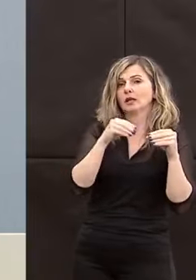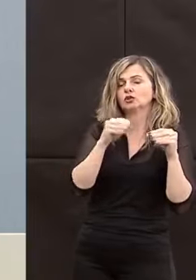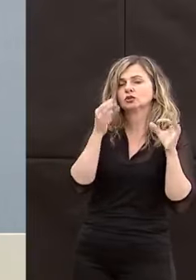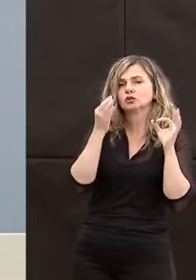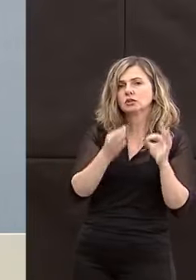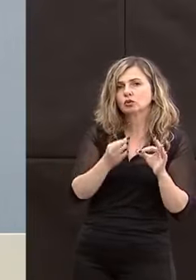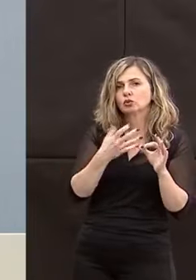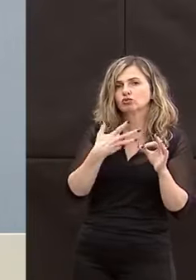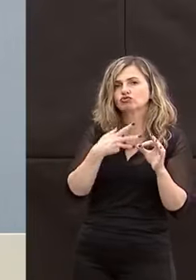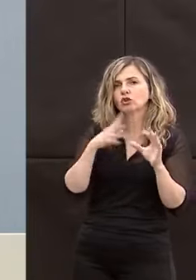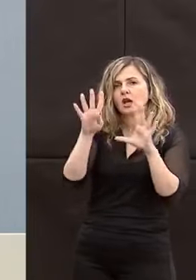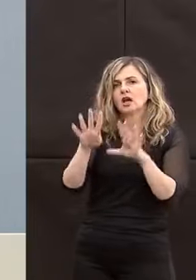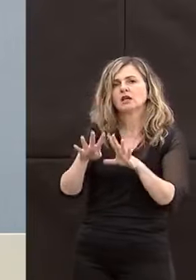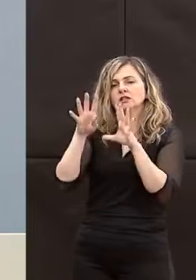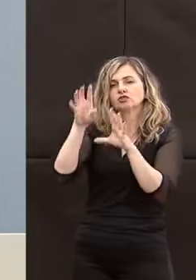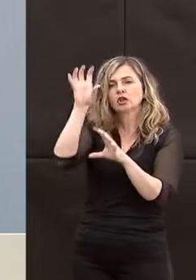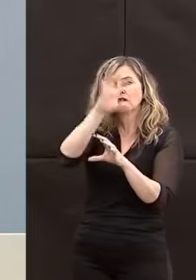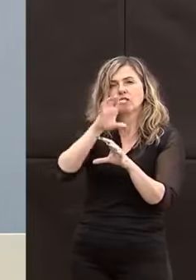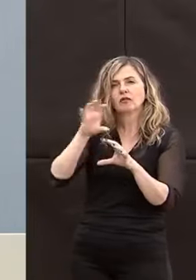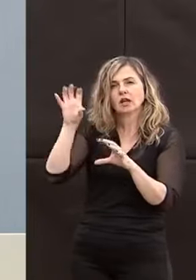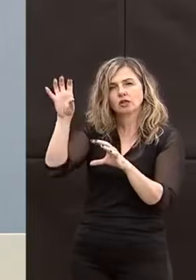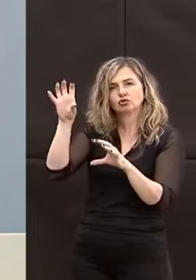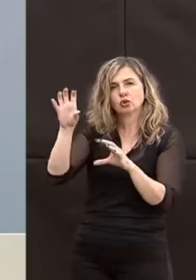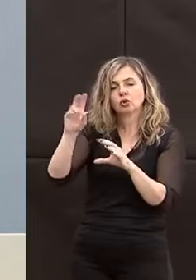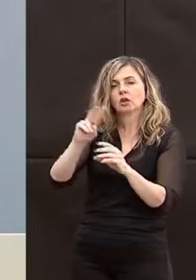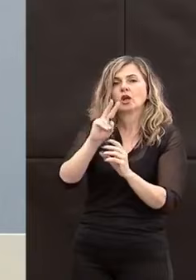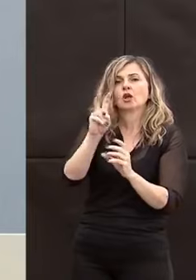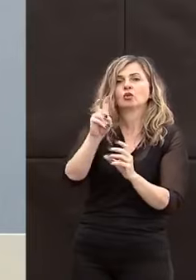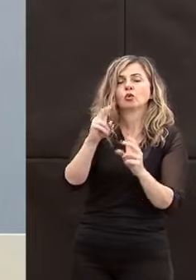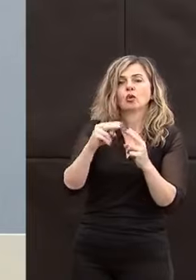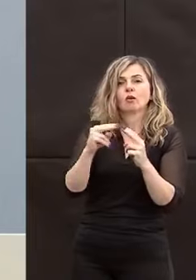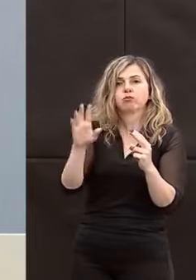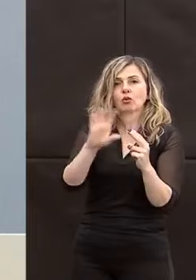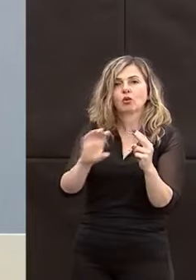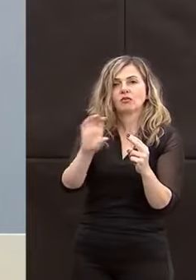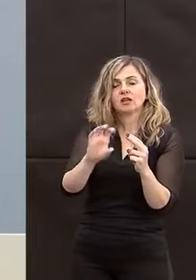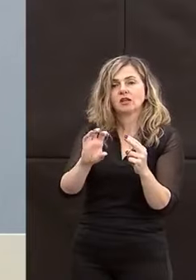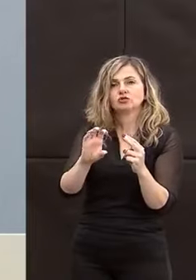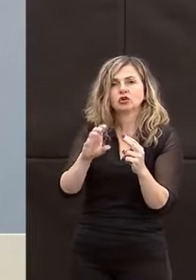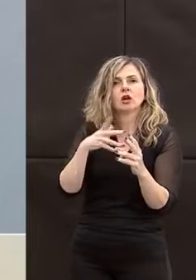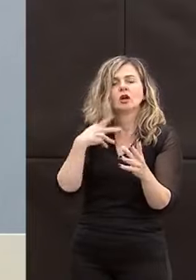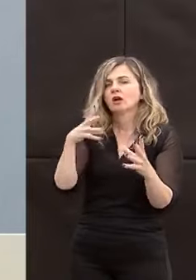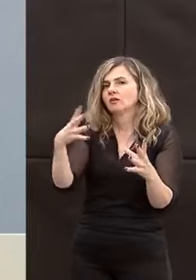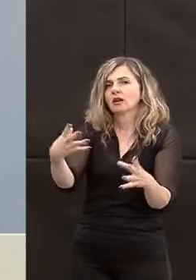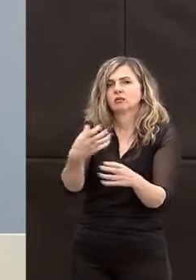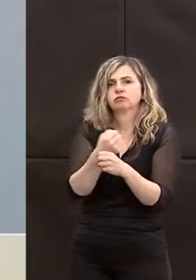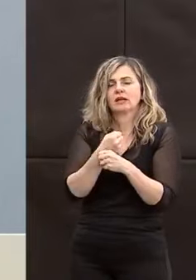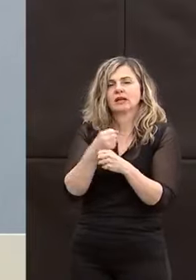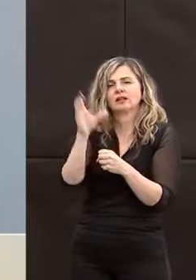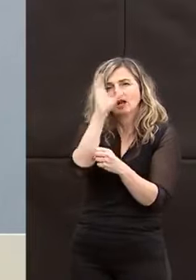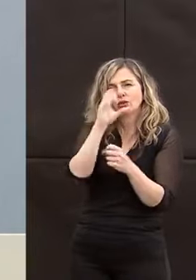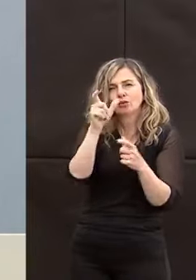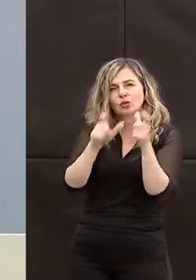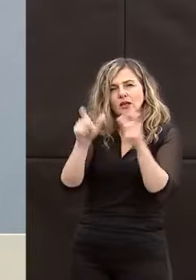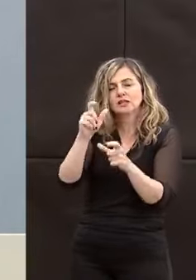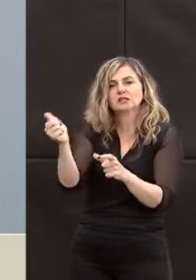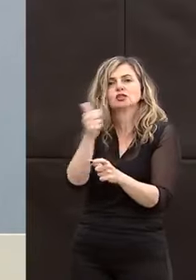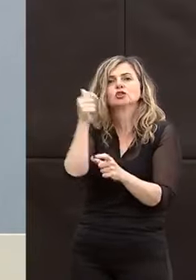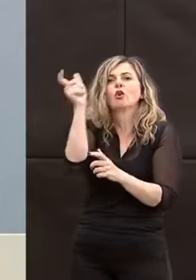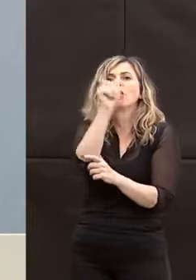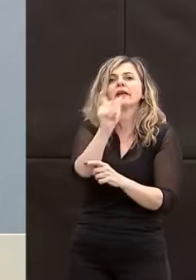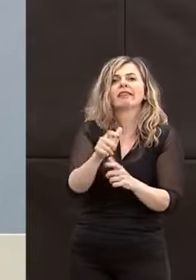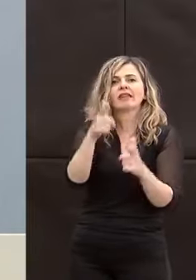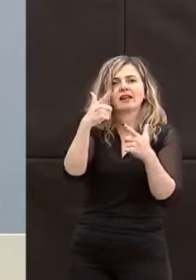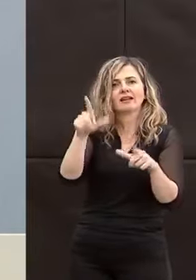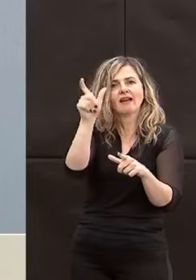19 regioni e 2 province che andranno pescare esclusivamente nel mercato italiano anche se noi io